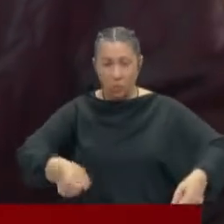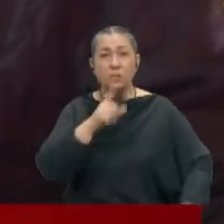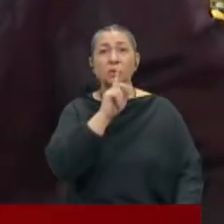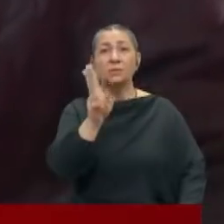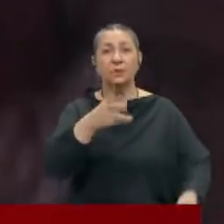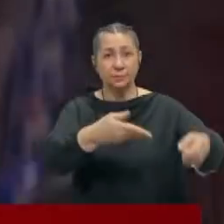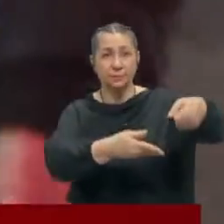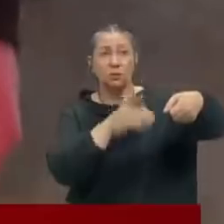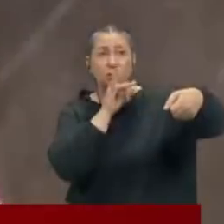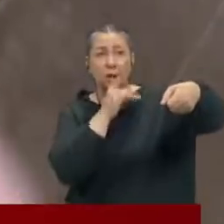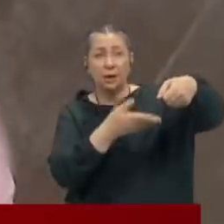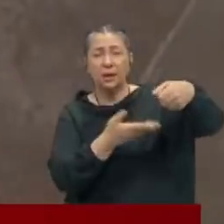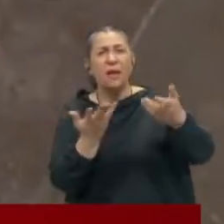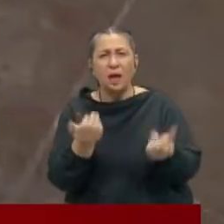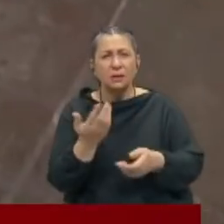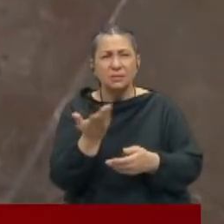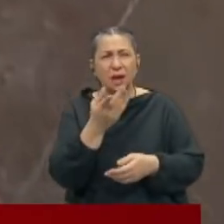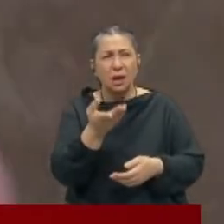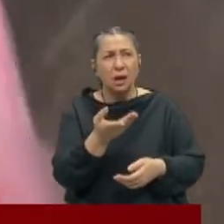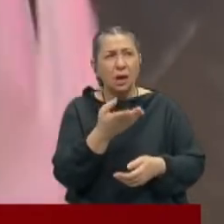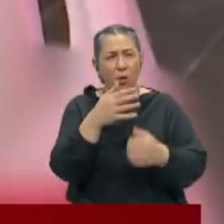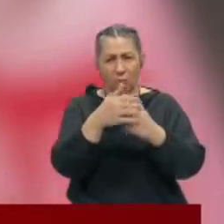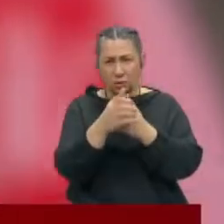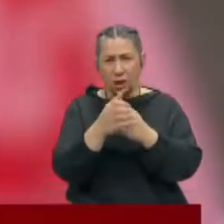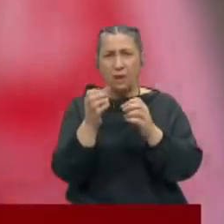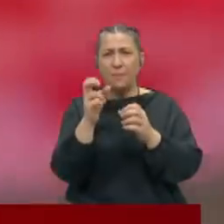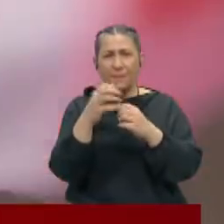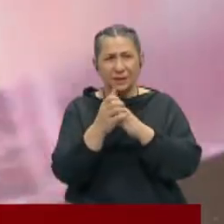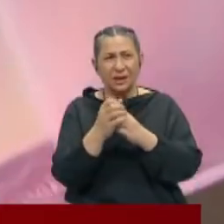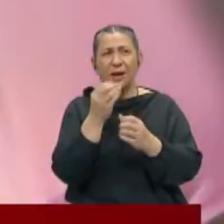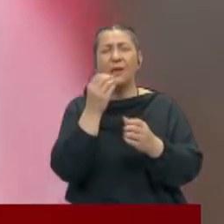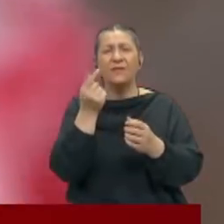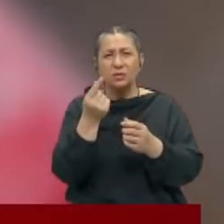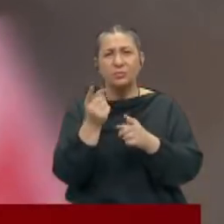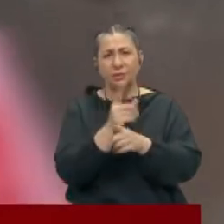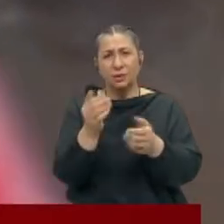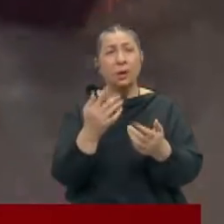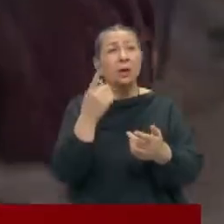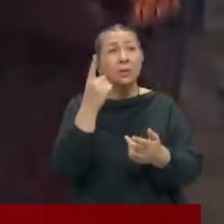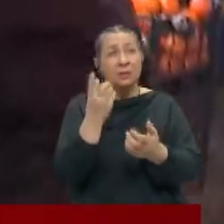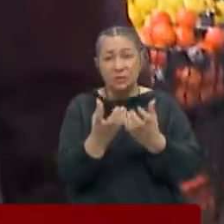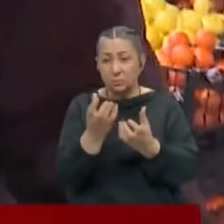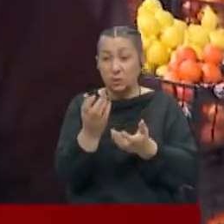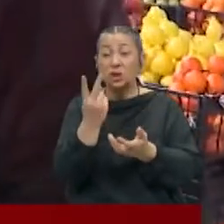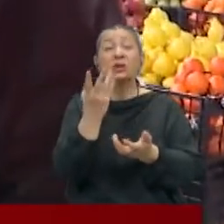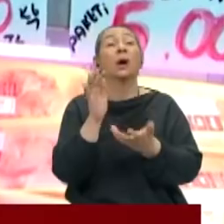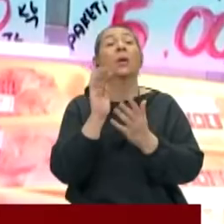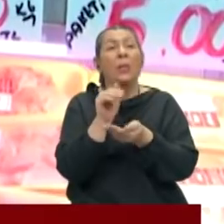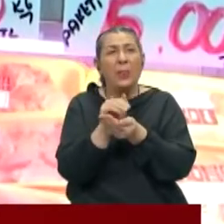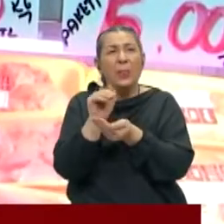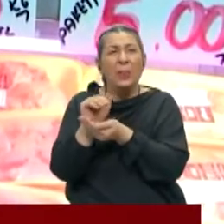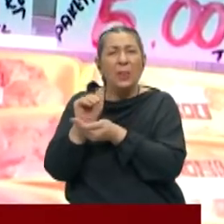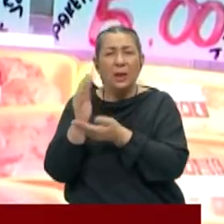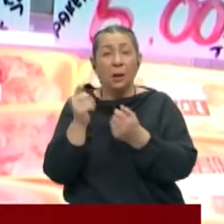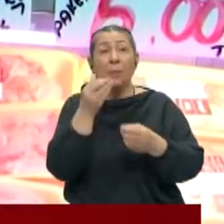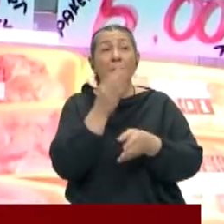lira, 150 lira. Ne aldınız mesela? Hani portakal, mandalina, bakliyat. Artık bir pişirimlik alıyoruz, iki pişirimlik alamıyoruz. Ben